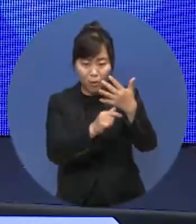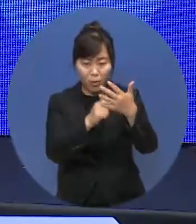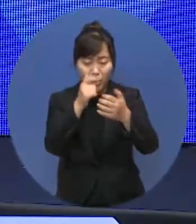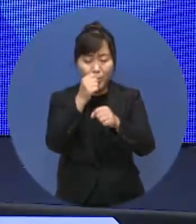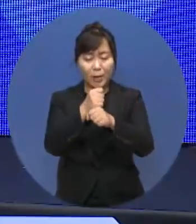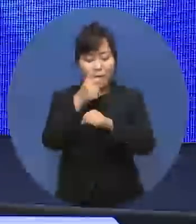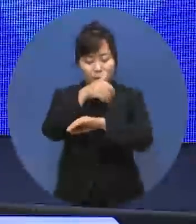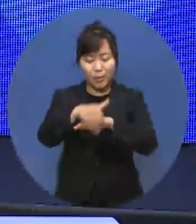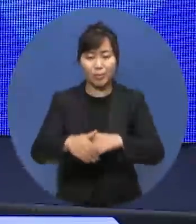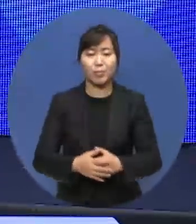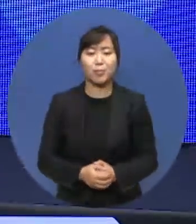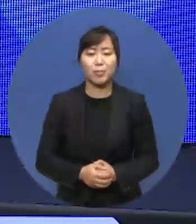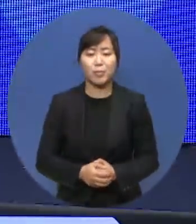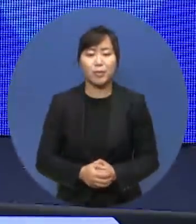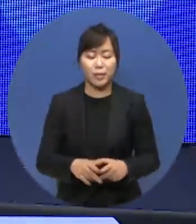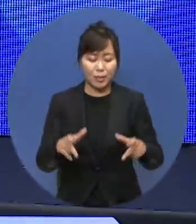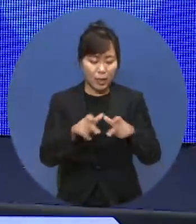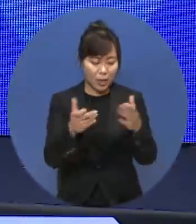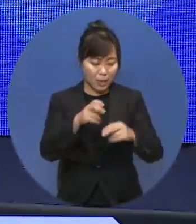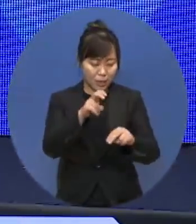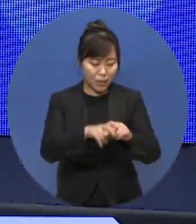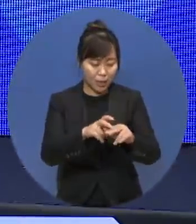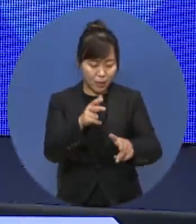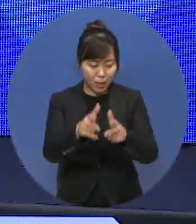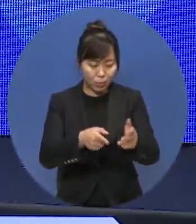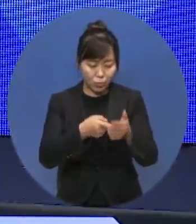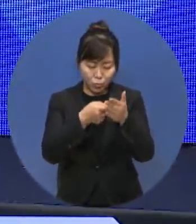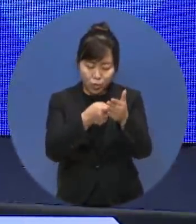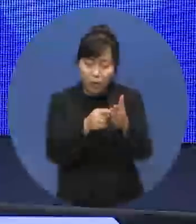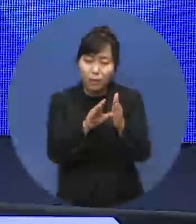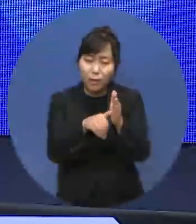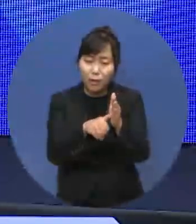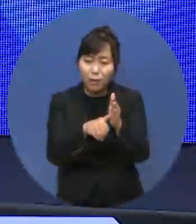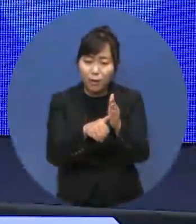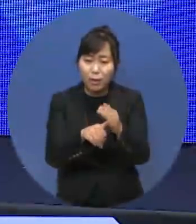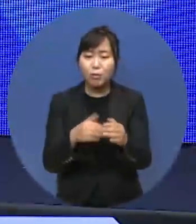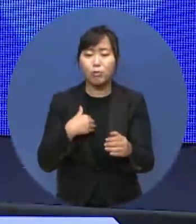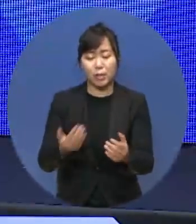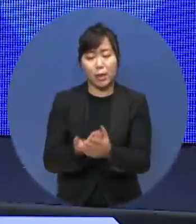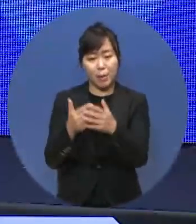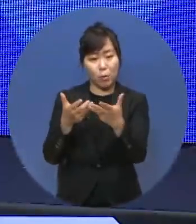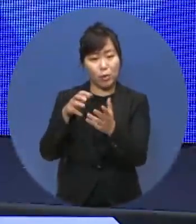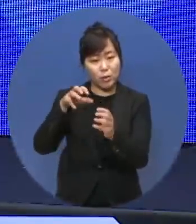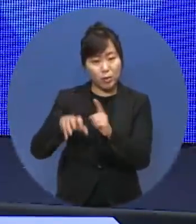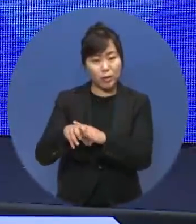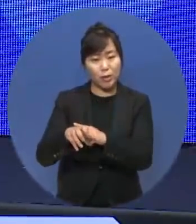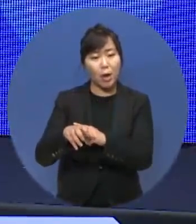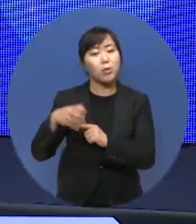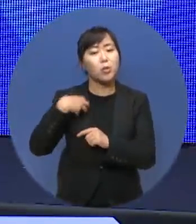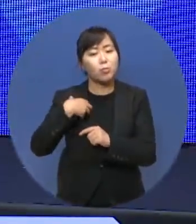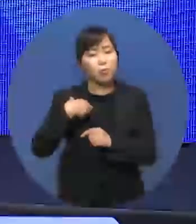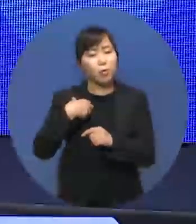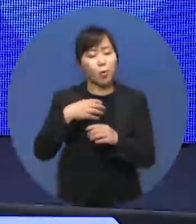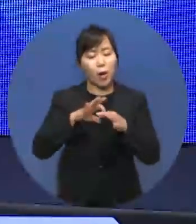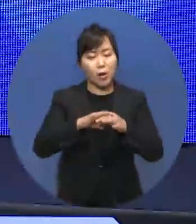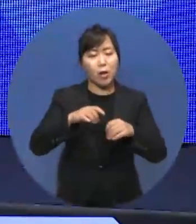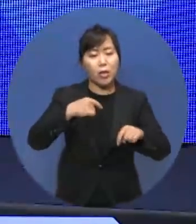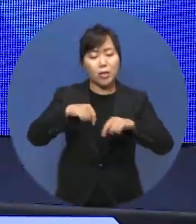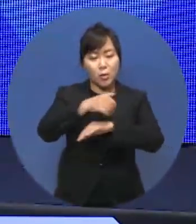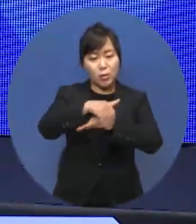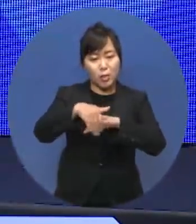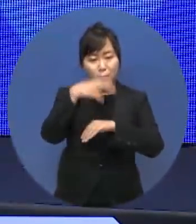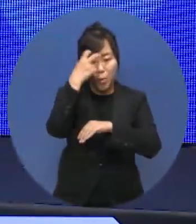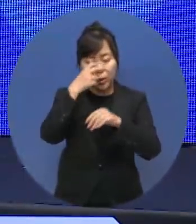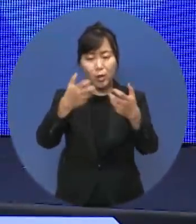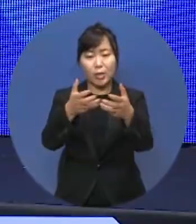있습니다. 그리고 장애인 일자리 사업을 추진하면서 이제 장애인 개발원에서는 직무별로 이제 정책 모니터링단을 운영을